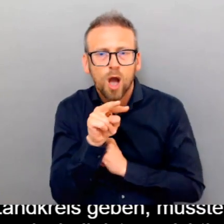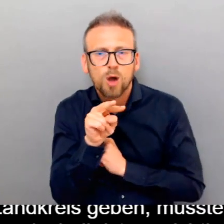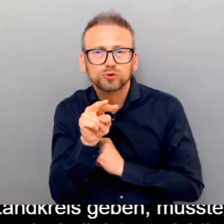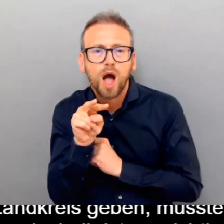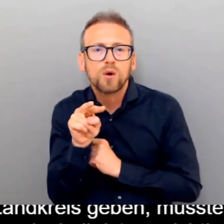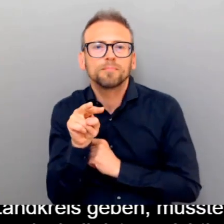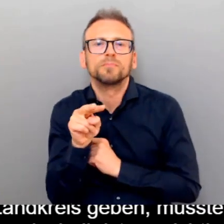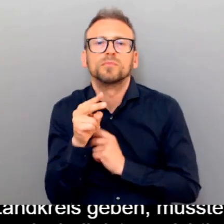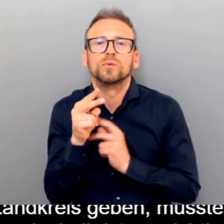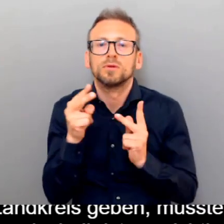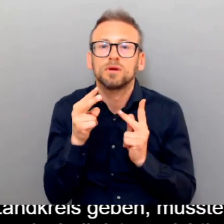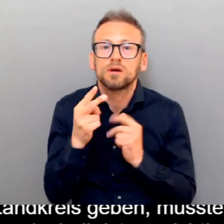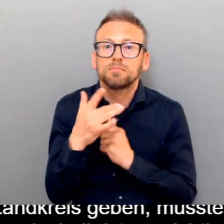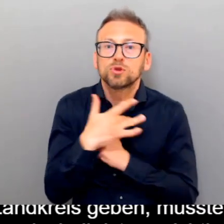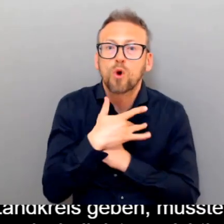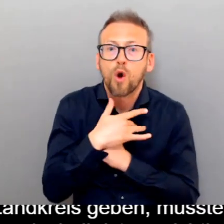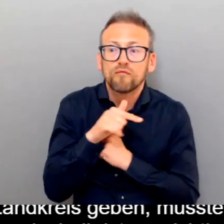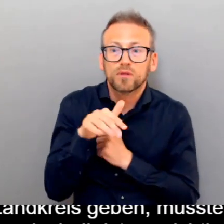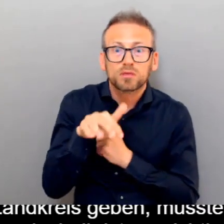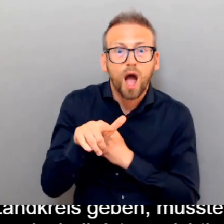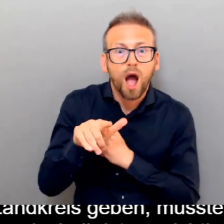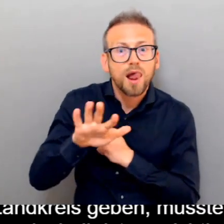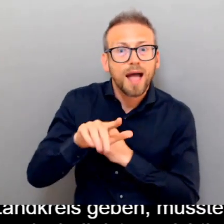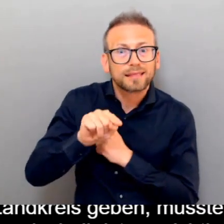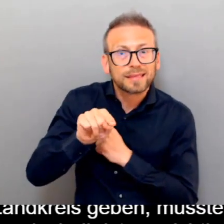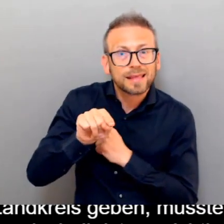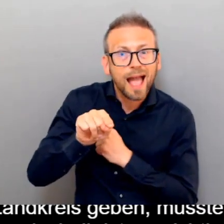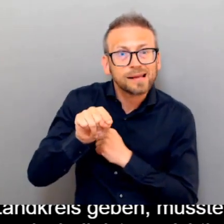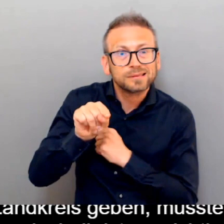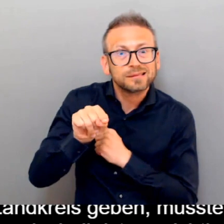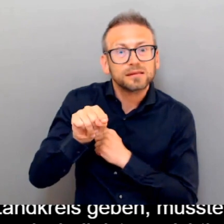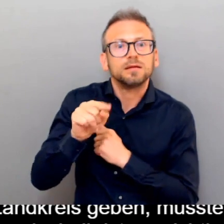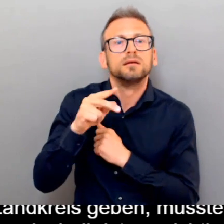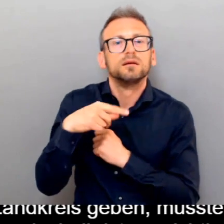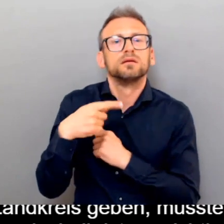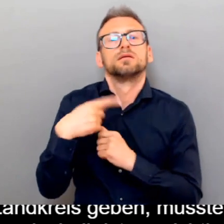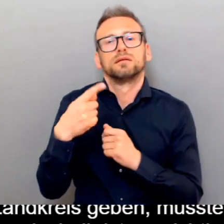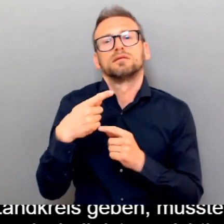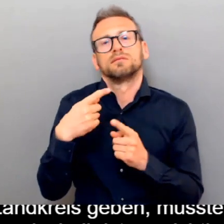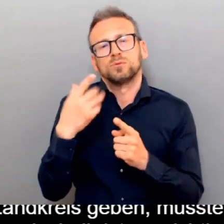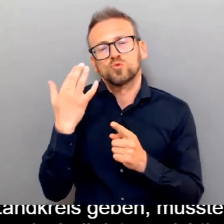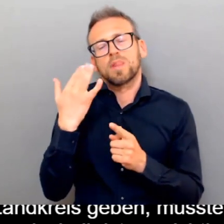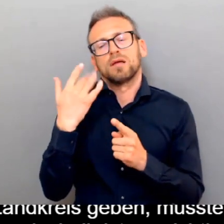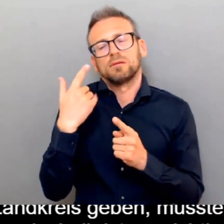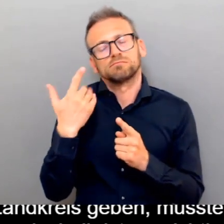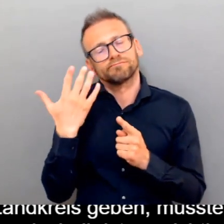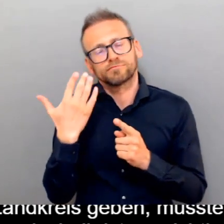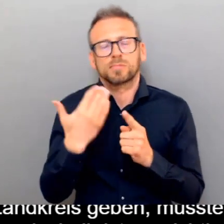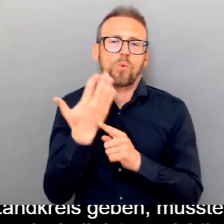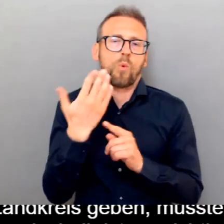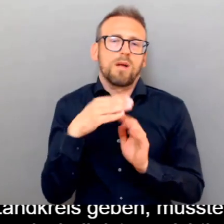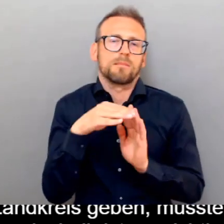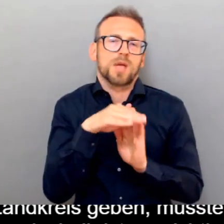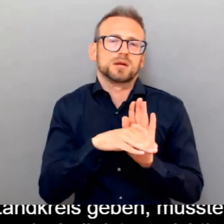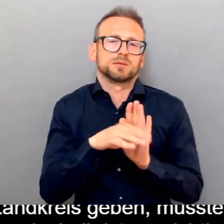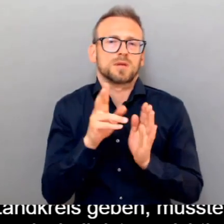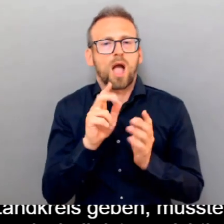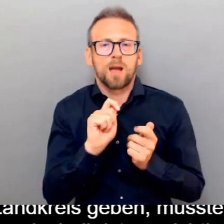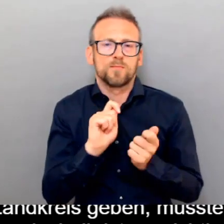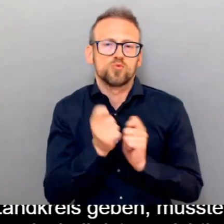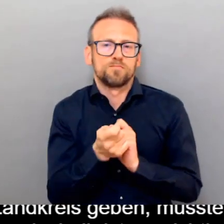Ausbruchsgeschehen vor Ort gleich eindämmen zu können. Dafür ist es wichtig, ich habe es die letzten Wochen schon gesagt, dass wir die Gesundheitsämter